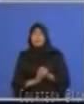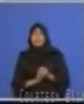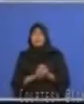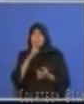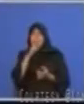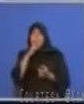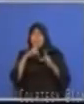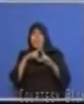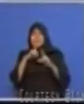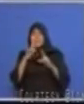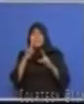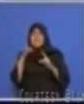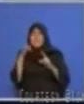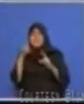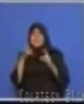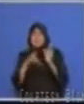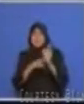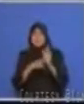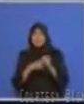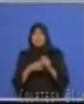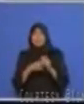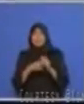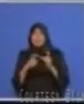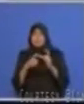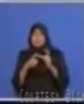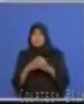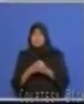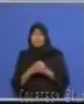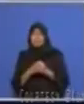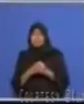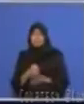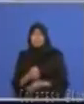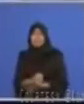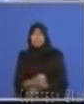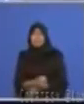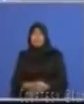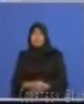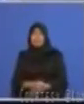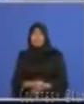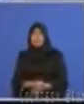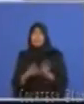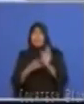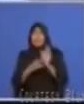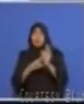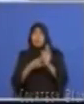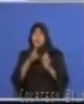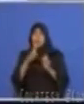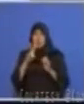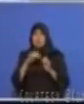mengambil nomor berapa yang akan Pak Azis ambil nomor